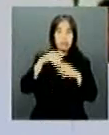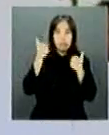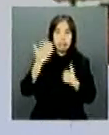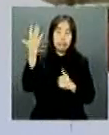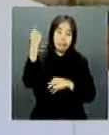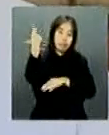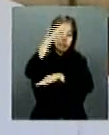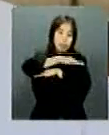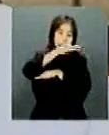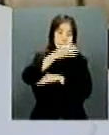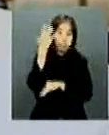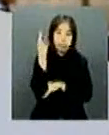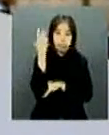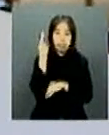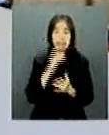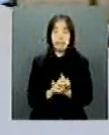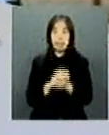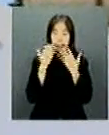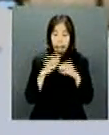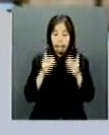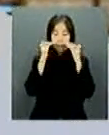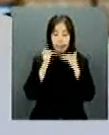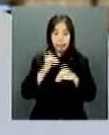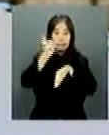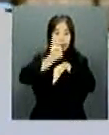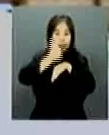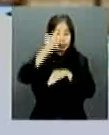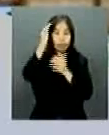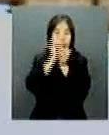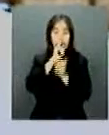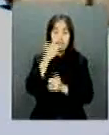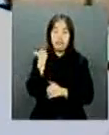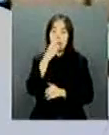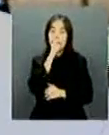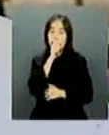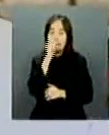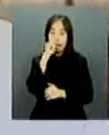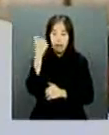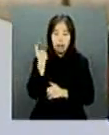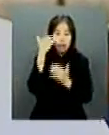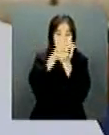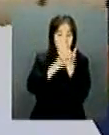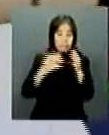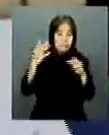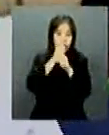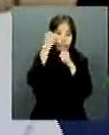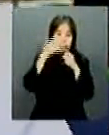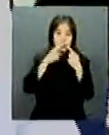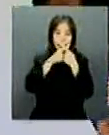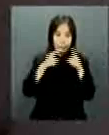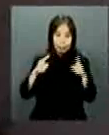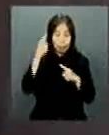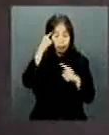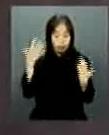มาจากนั้นผู้บัญชาการตำรวจแห่งชาติได้ให้สัมภาษณ์ว่ามีความคืบหน้าในคดีนี้แล้วแต่ยังไม่ต้องการสรุป